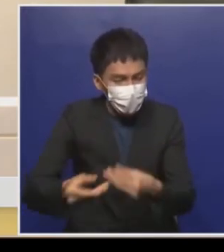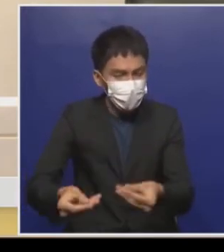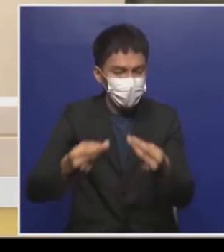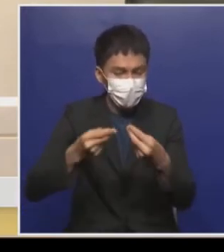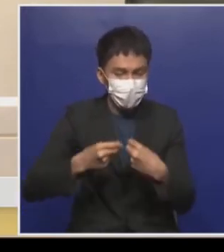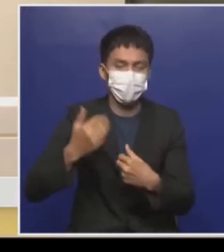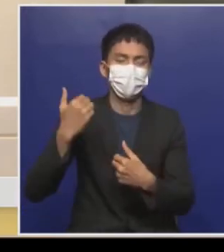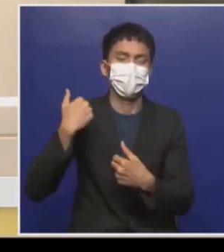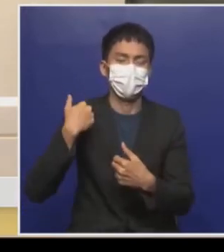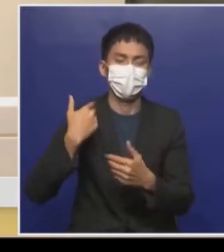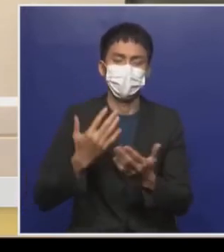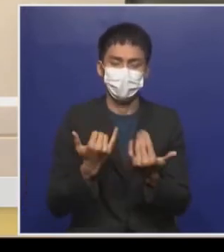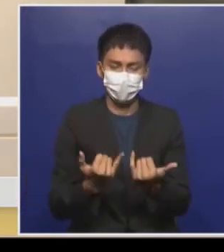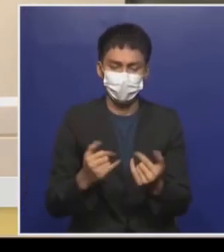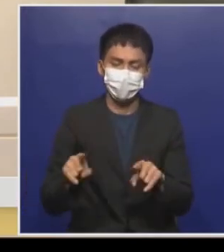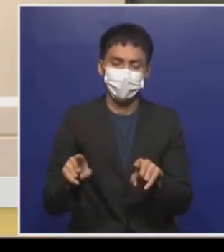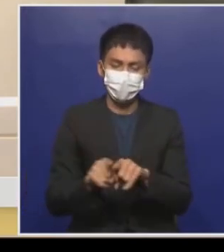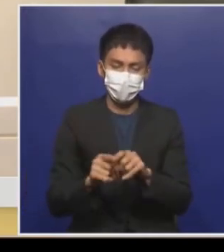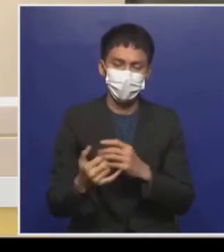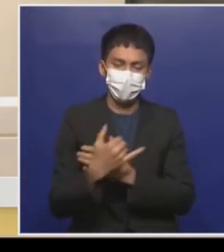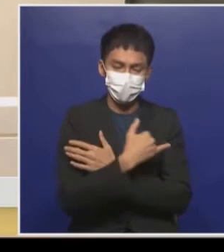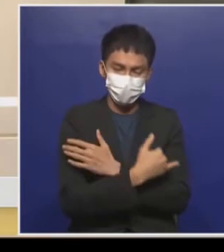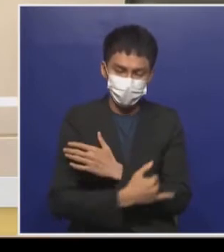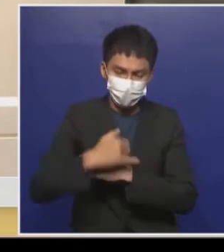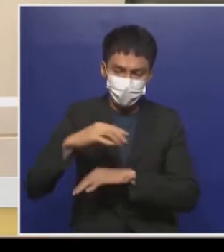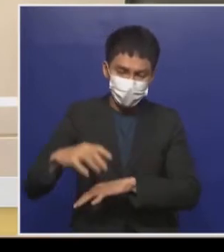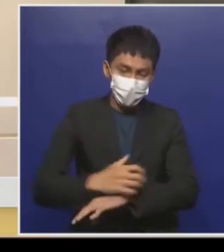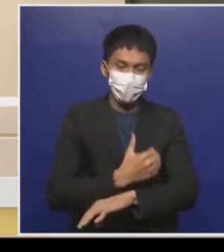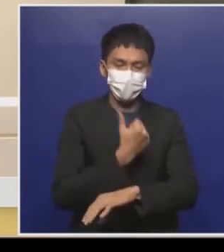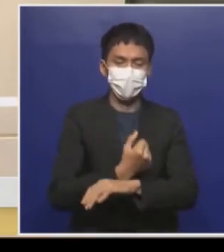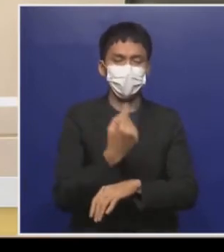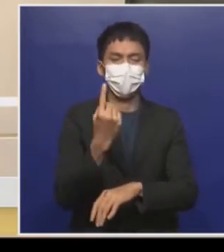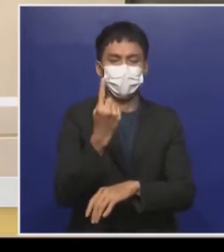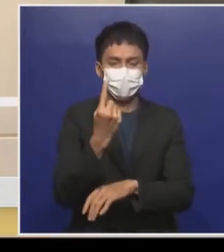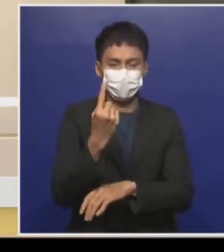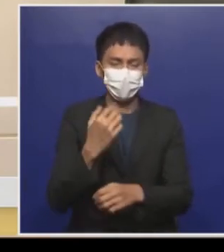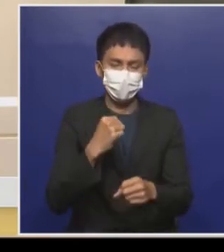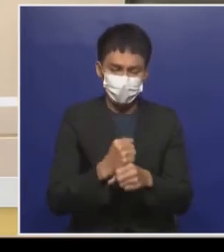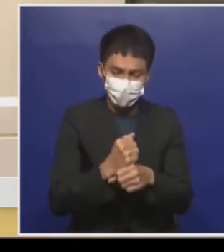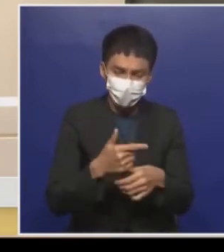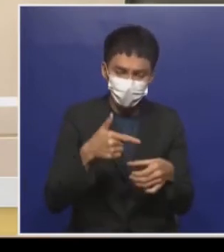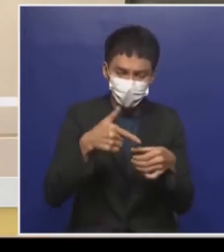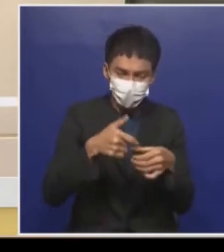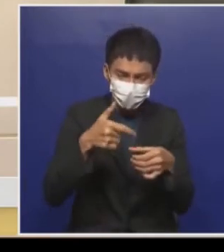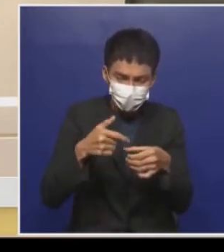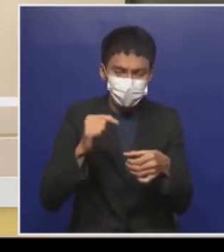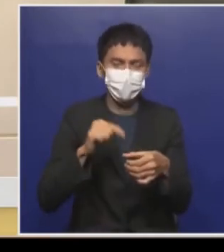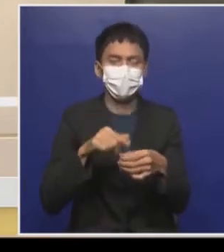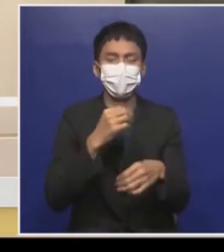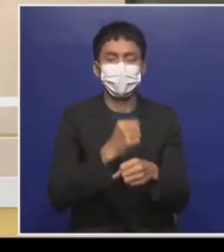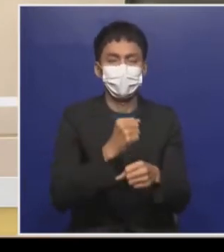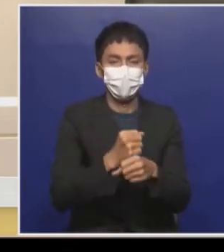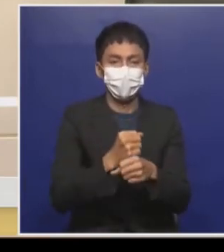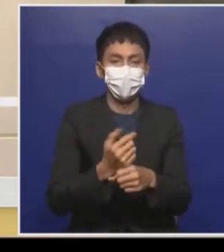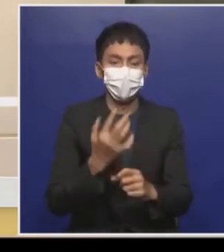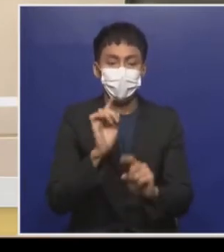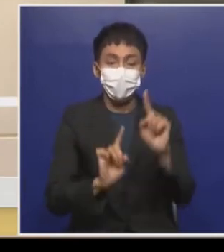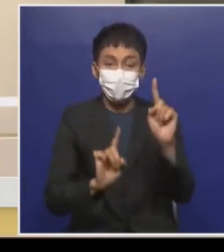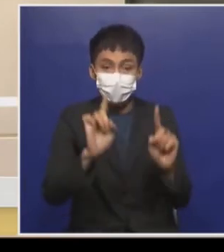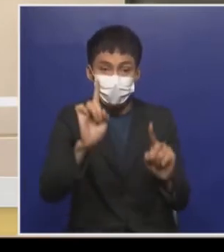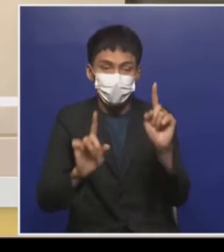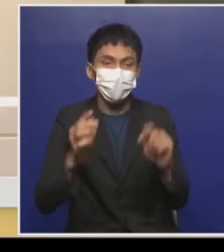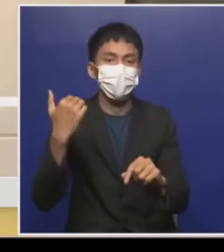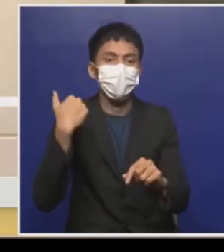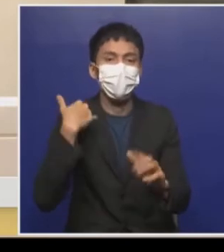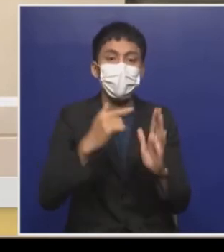วนนี้ประเทศมหาอำนาประเทศนึงซึเป็ผู้ผลิตยาว skincareในสถิติทเห็นกคอว่าได้ผลิตย